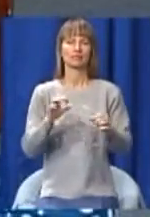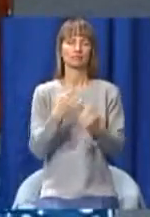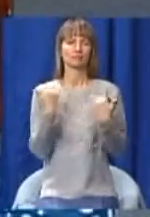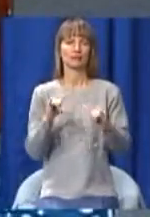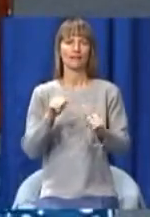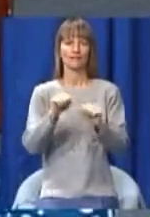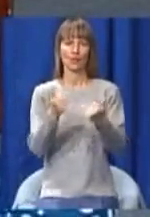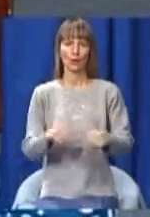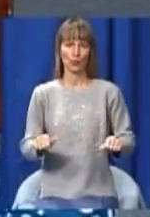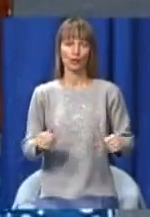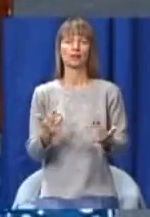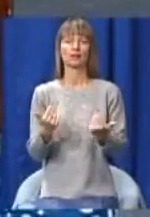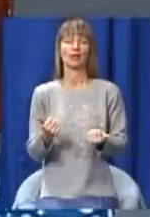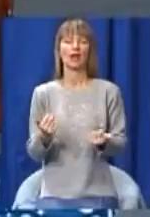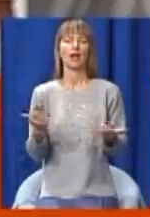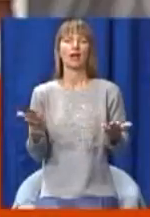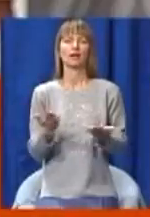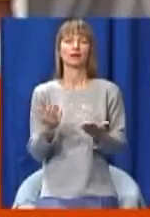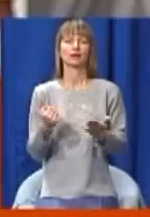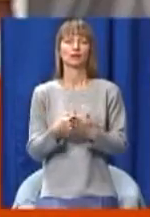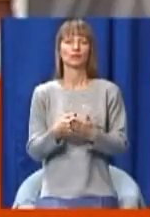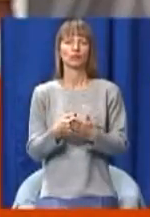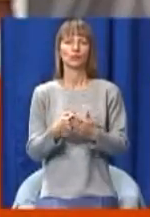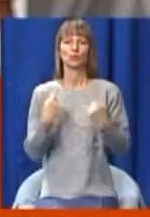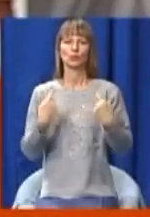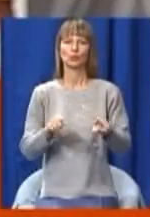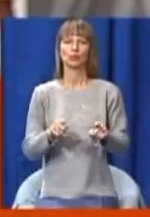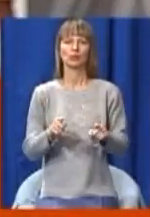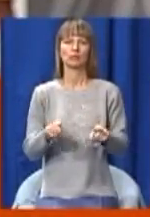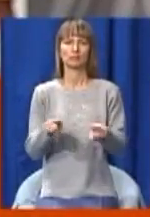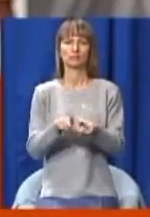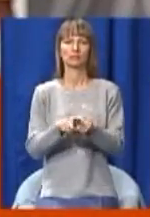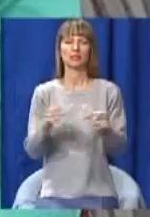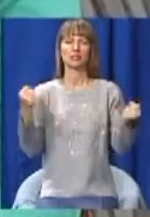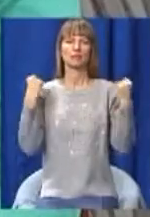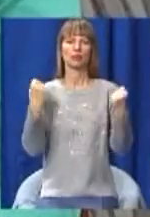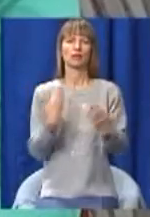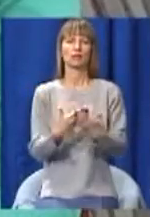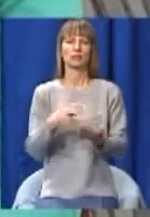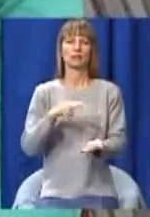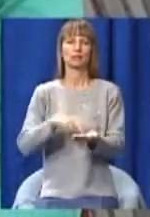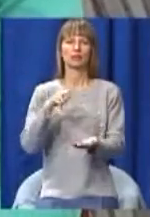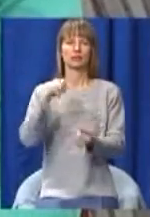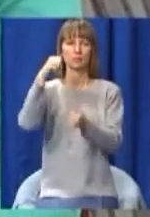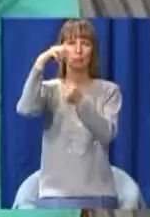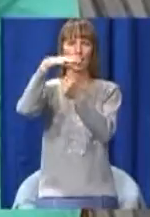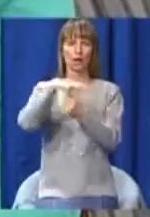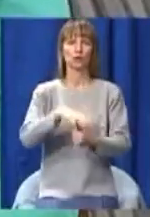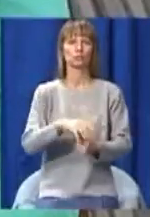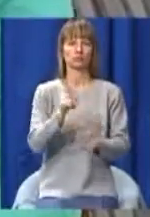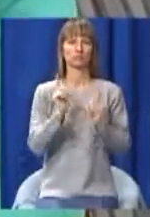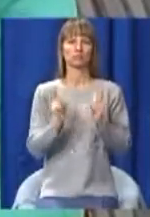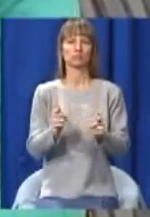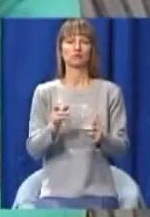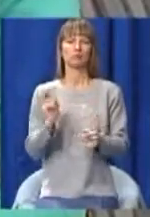чудернацькі там фігури, так? А як щодо якихось інших таких подібних видів спорту, наприклад, там стрибків з парашутом? Чи